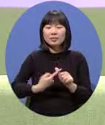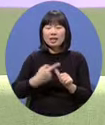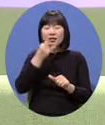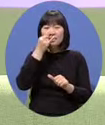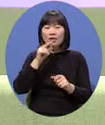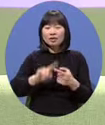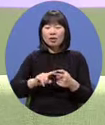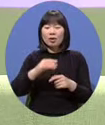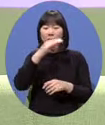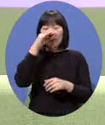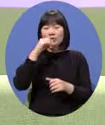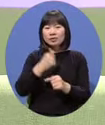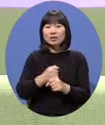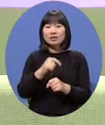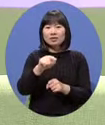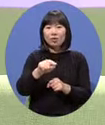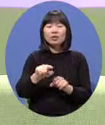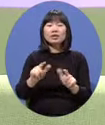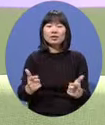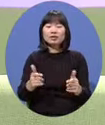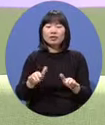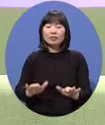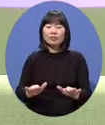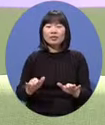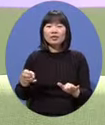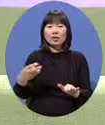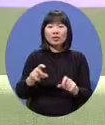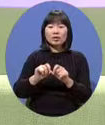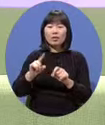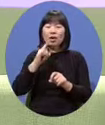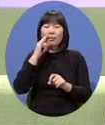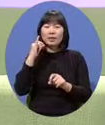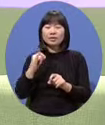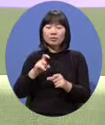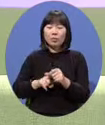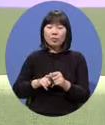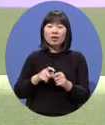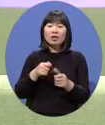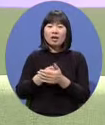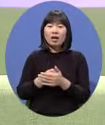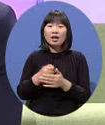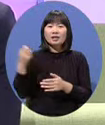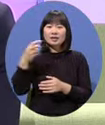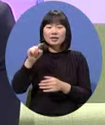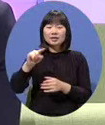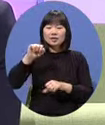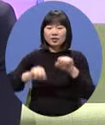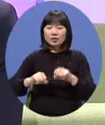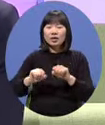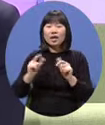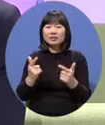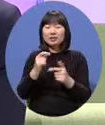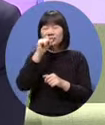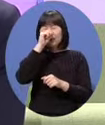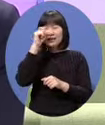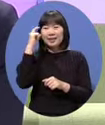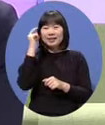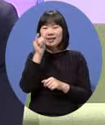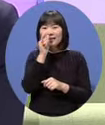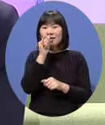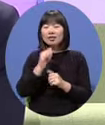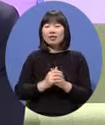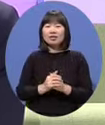비난하거나 그거를 바로잡는 게 목적이 아니에요. 그리고 또 대부분 어머님들이 목표로 하시는 게 다시는 그 행동을 안 했으면 좋겠다는 생각을